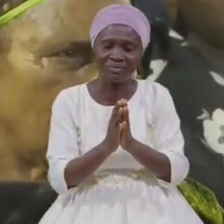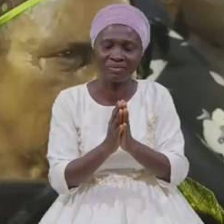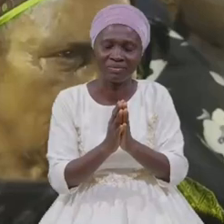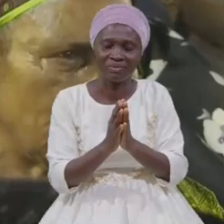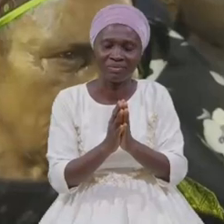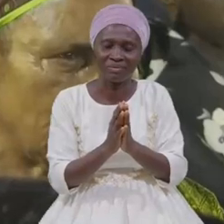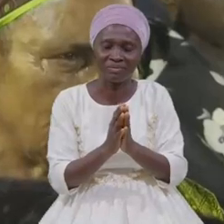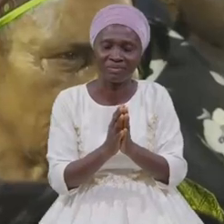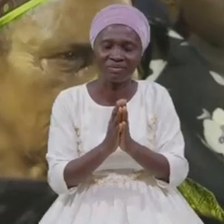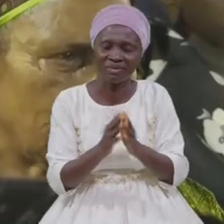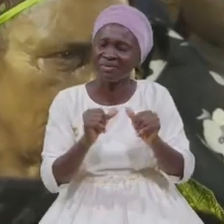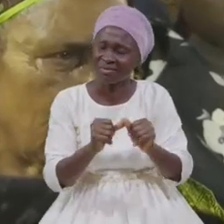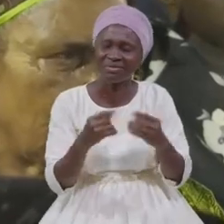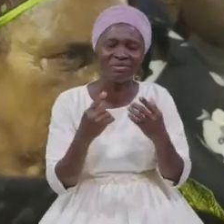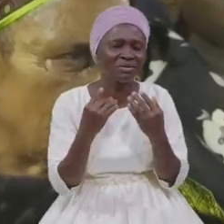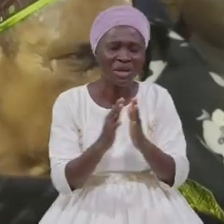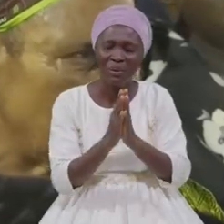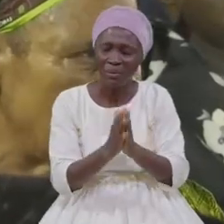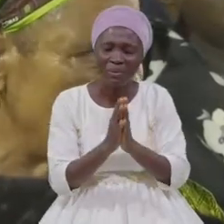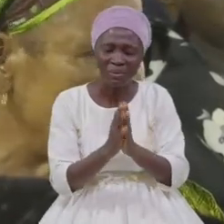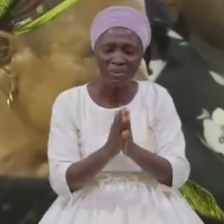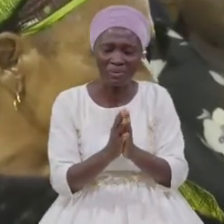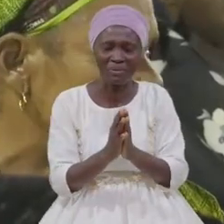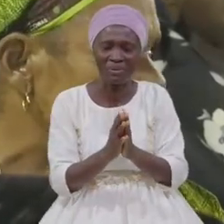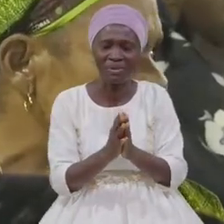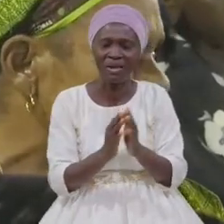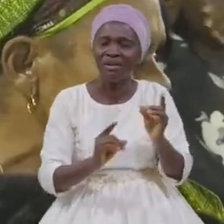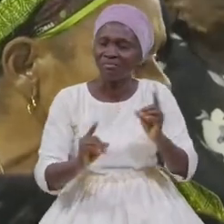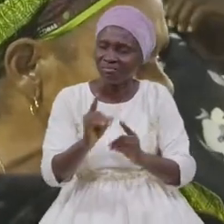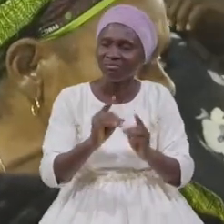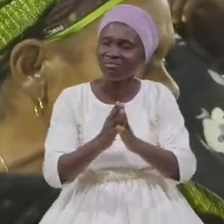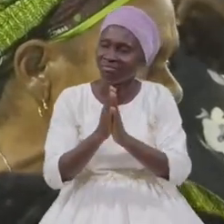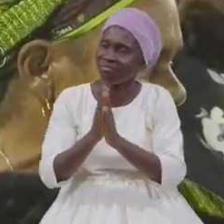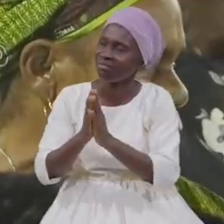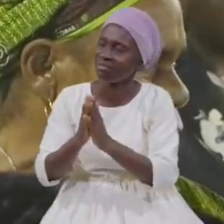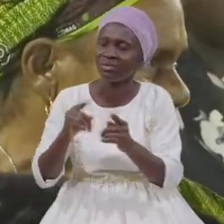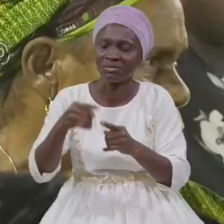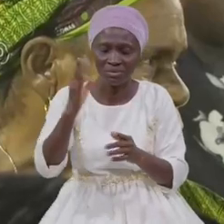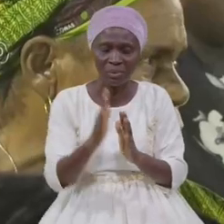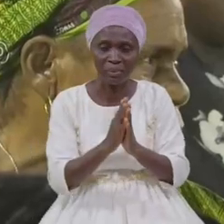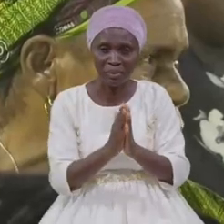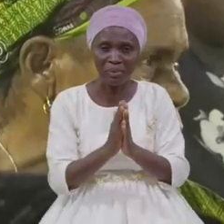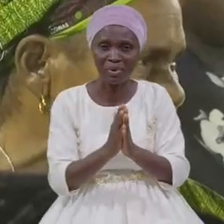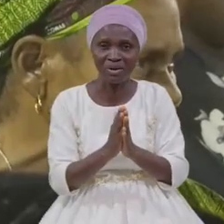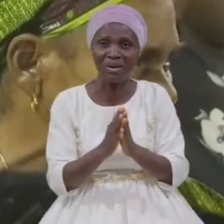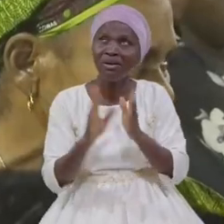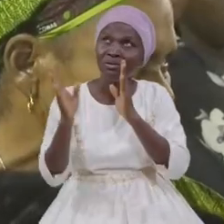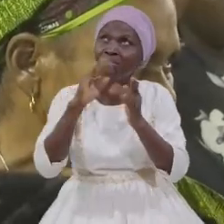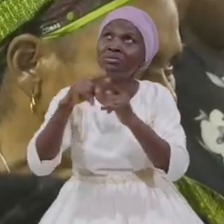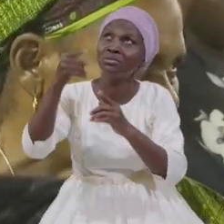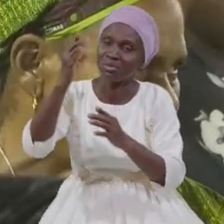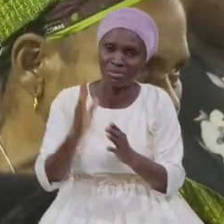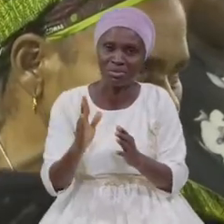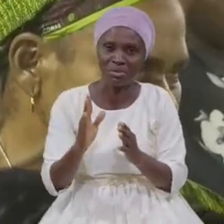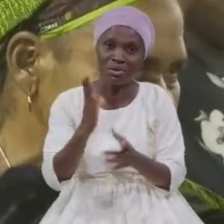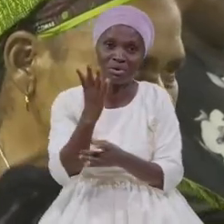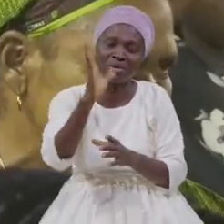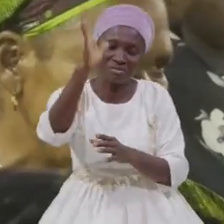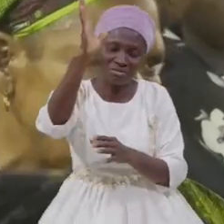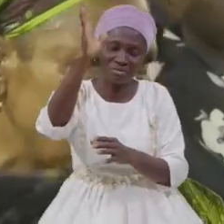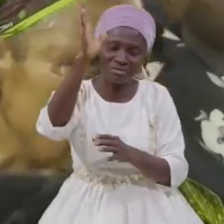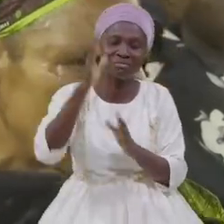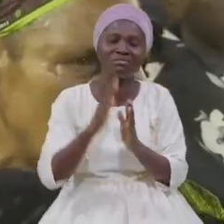Vous qui êtes en ligne, dans n'importe quelle assemblée, vous êtes connecté dans le monde entier. Parle au Seigneur en levant la